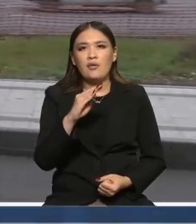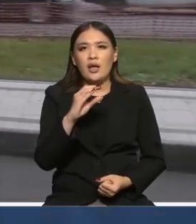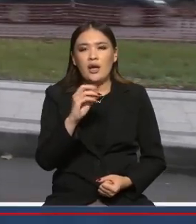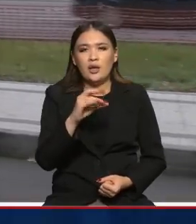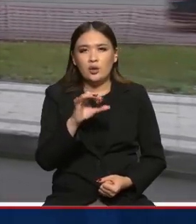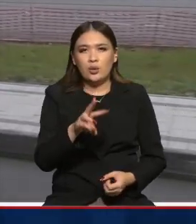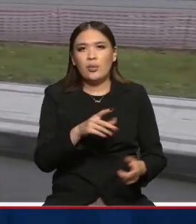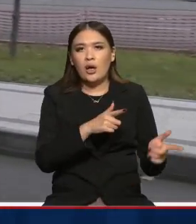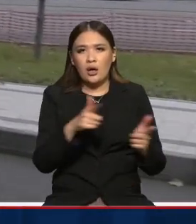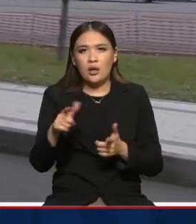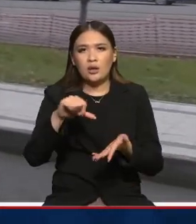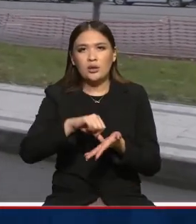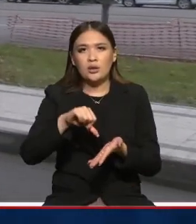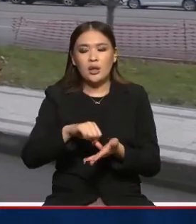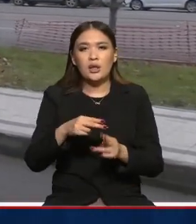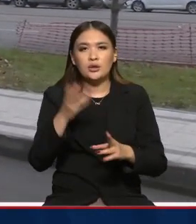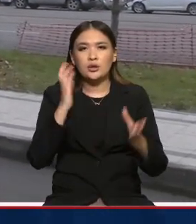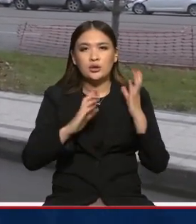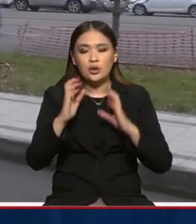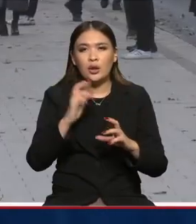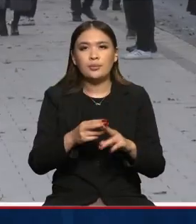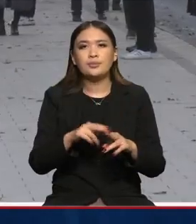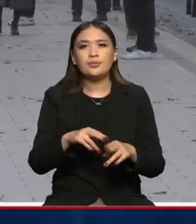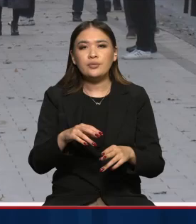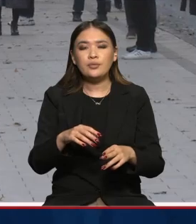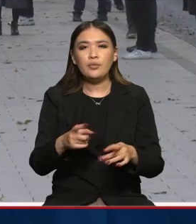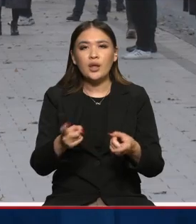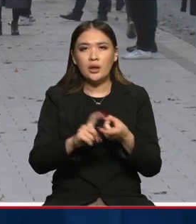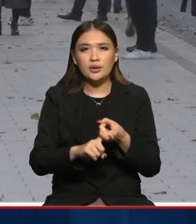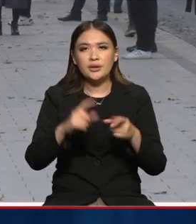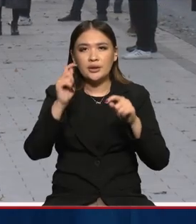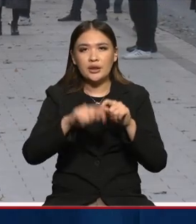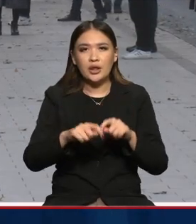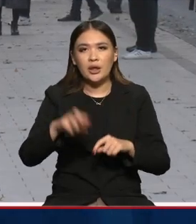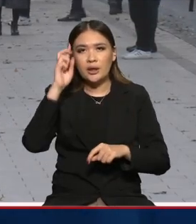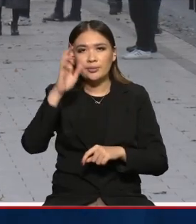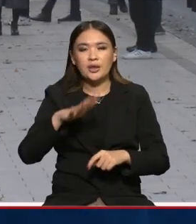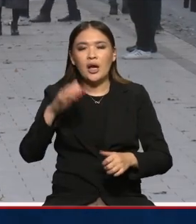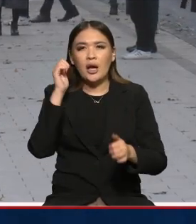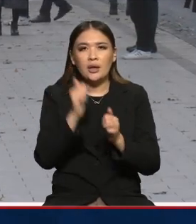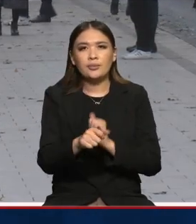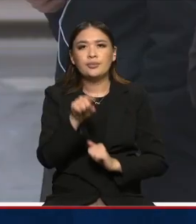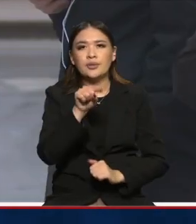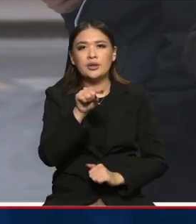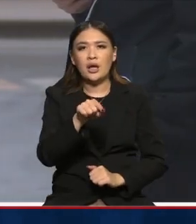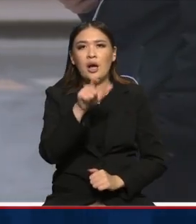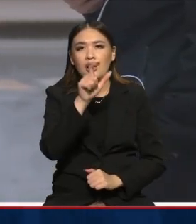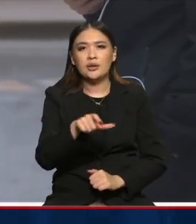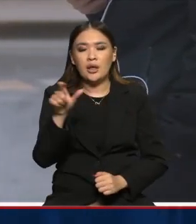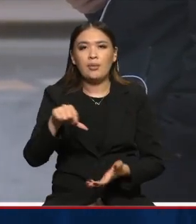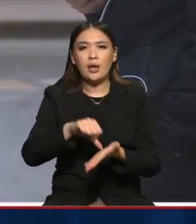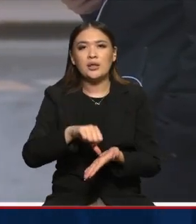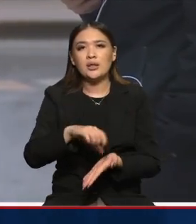Қазақстандық қоғамдық даму институты жүргізген сауалнама нәтижесі осындай. Зерттеуге еліміздің әр өңірінен 1000-нан астам адам